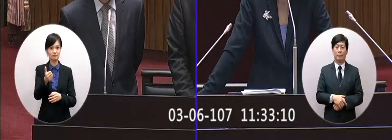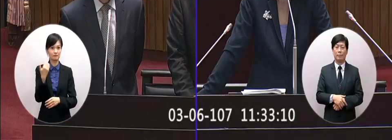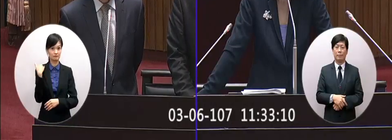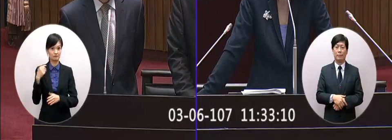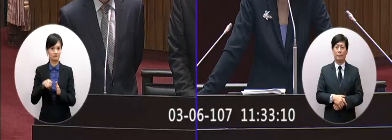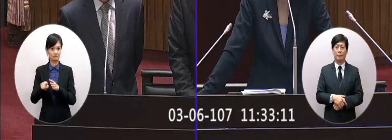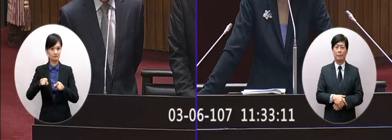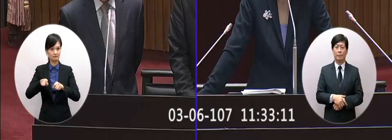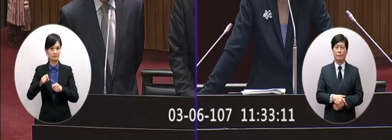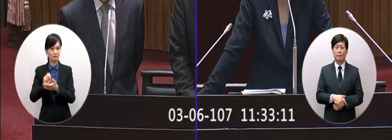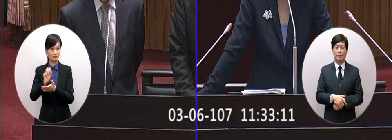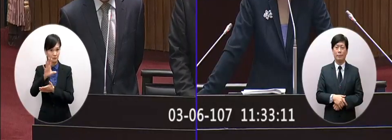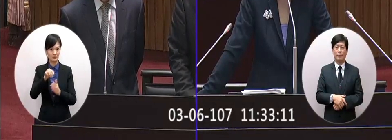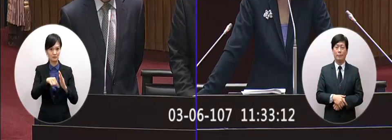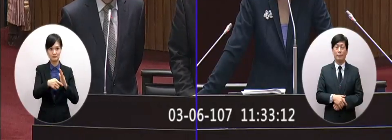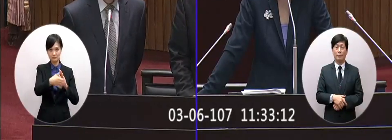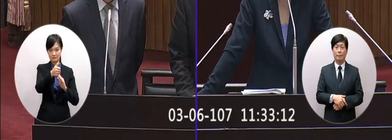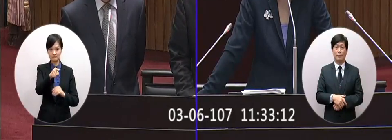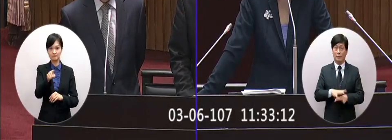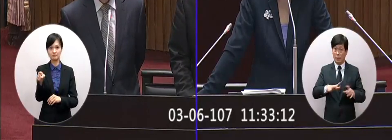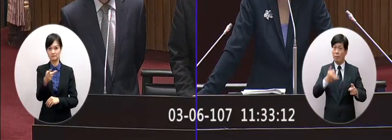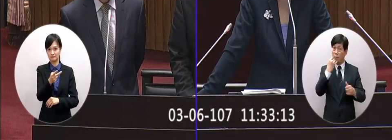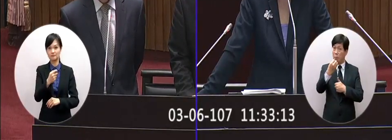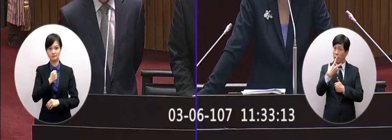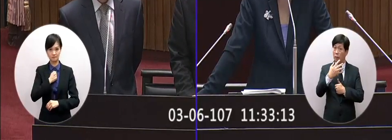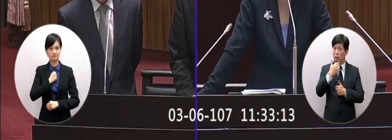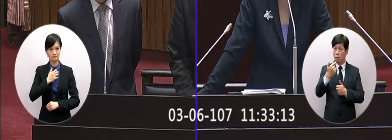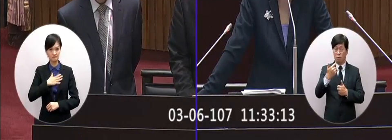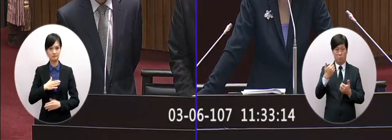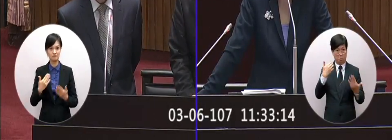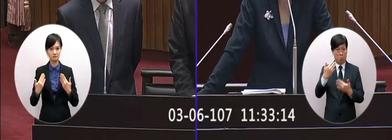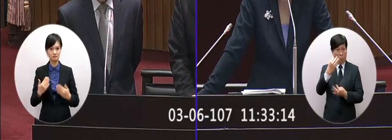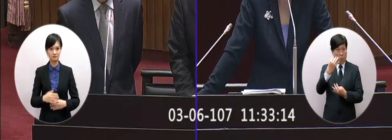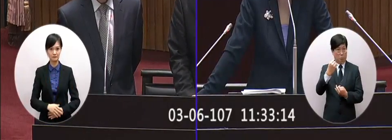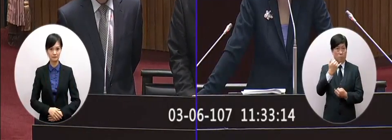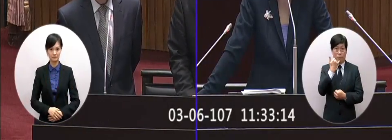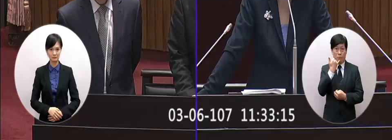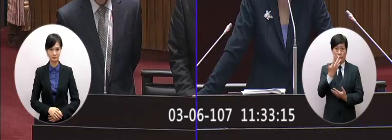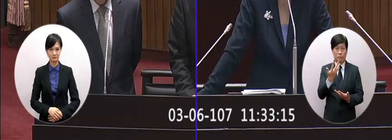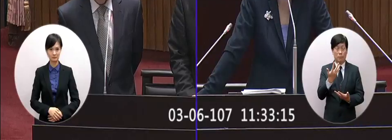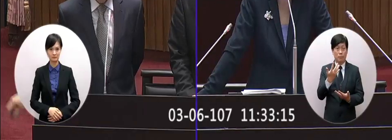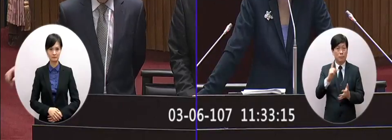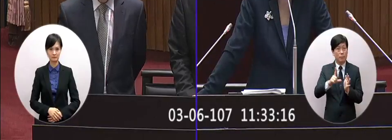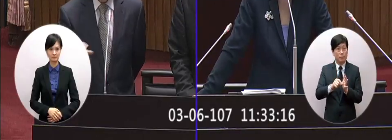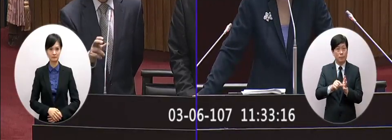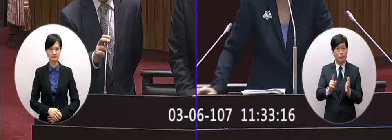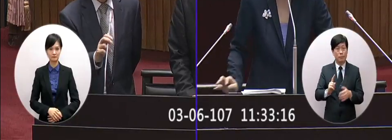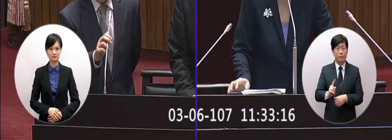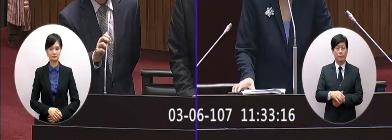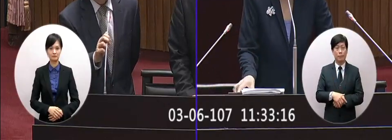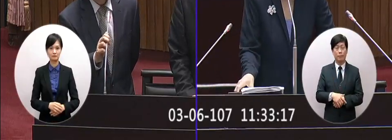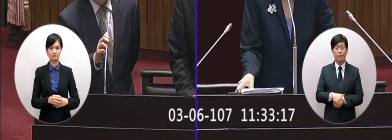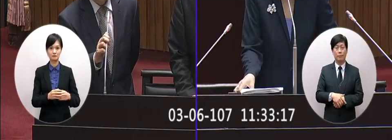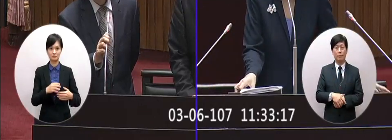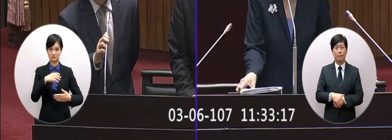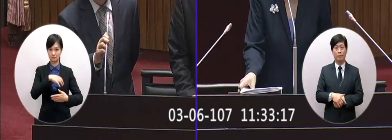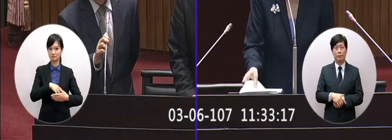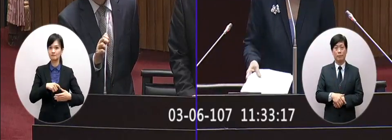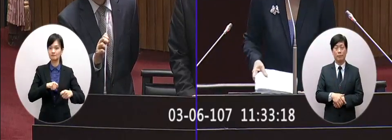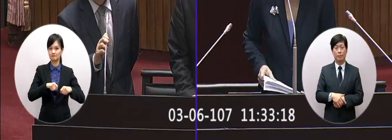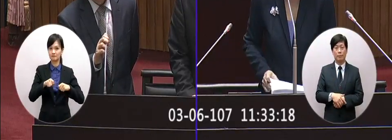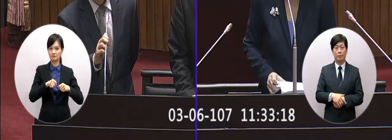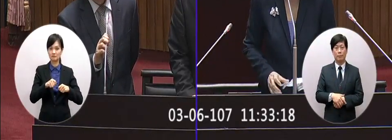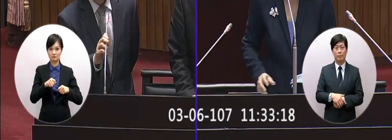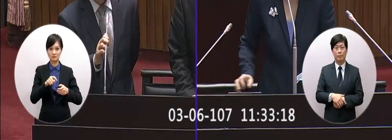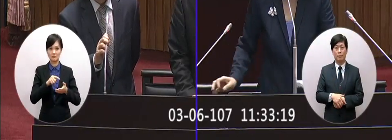专案报告里面，其实院长有特别说， 所以你现在可以告诉我一个明确的时间吗？可以告诉我一个明确的时间吗？ 部里面还没有真正把这个案子